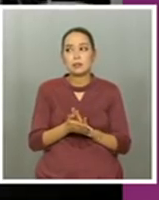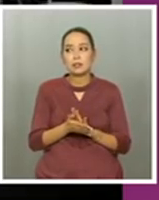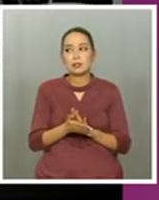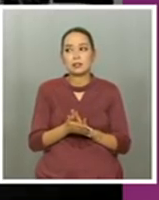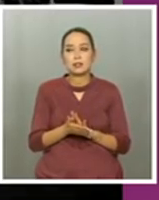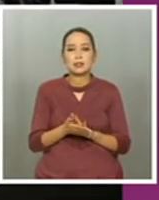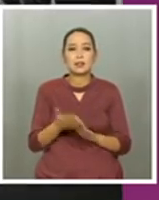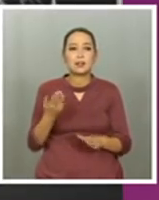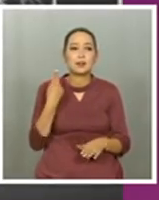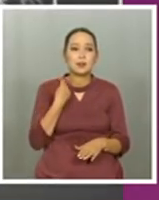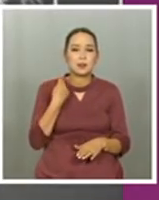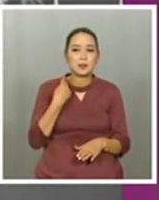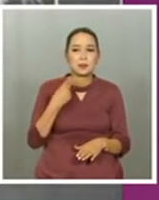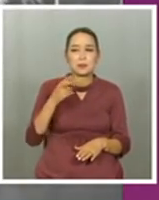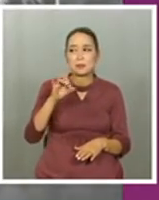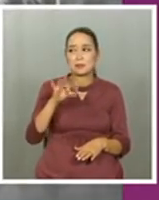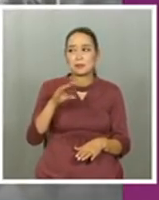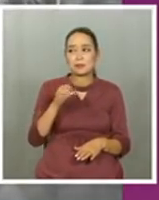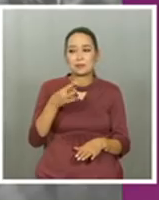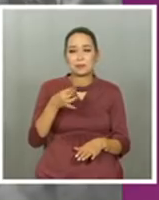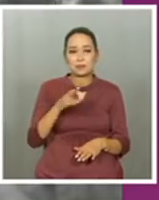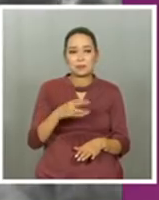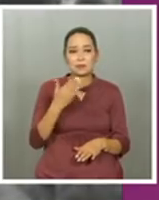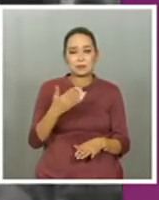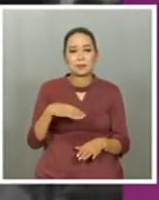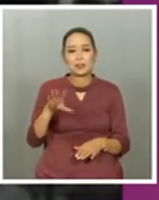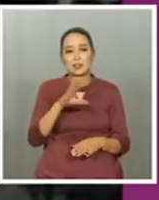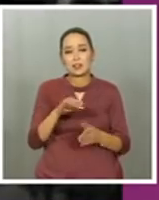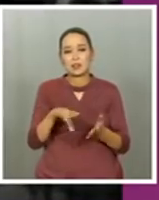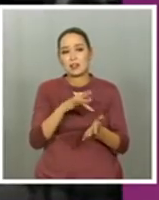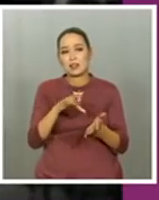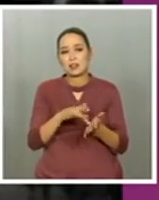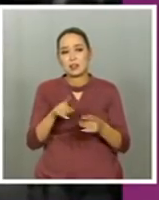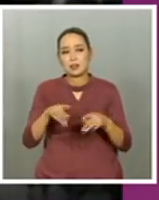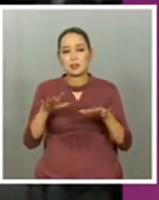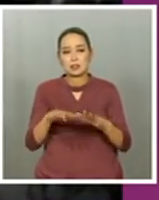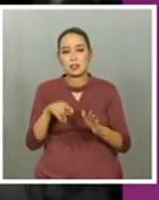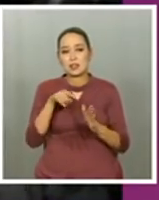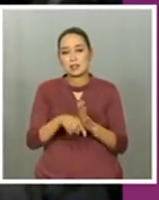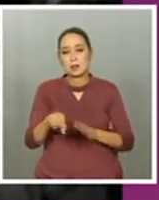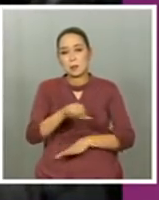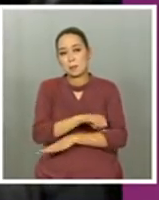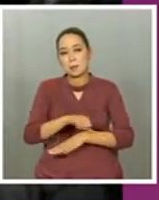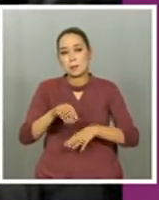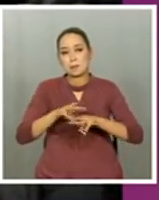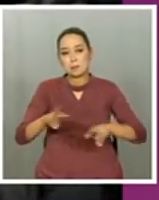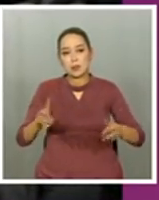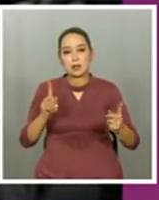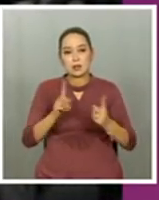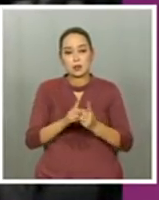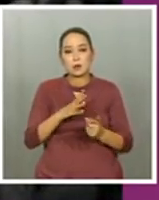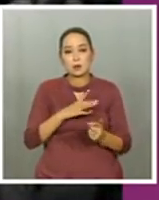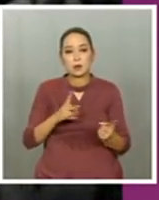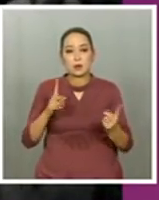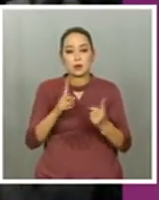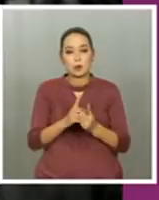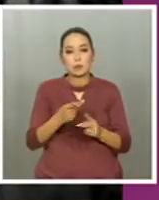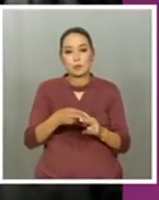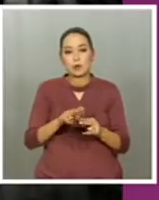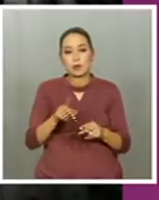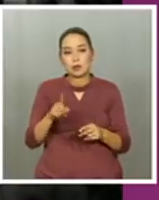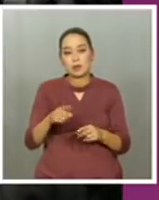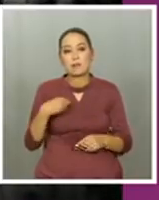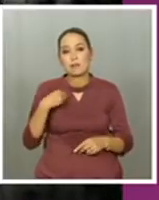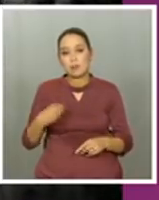бойынша 1925 жылы Лакарна қаласында сыртқы істер министрлері кездесті. Кездесуге олардан басқа